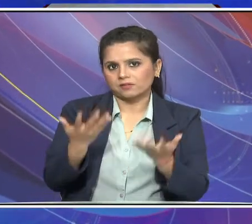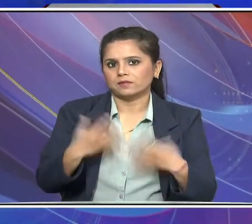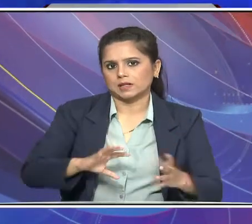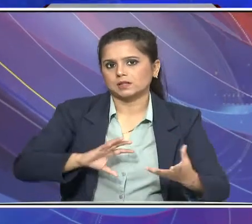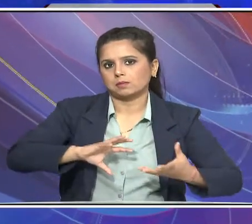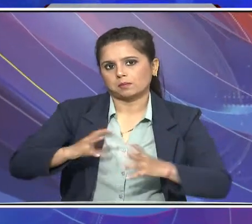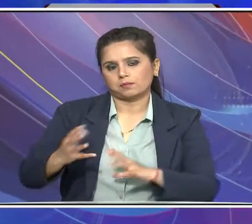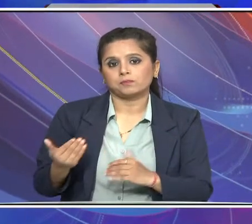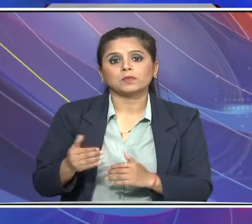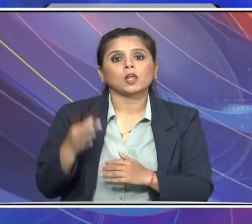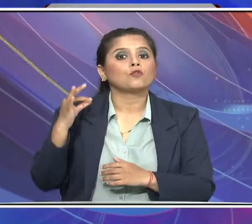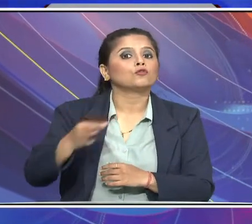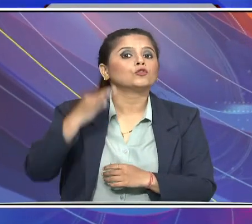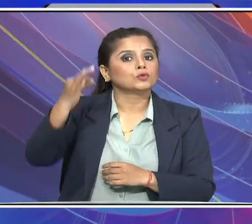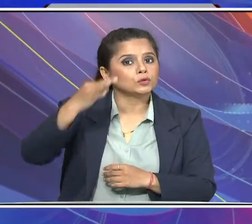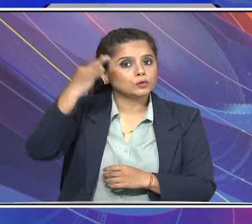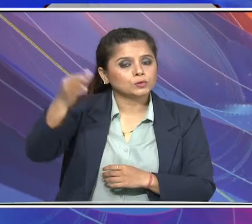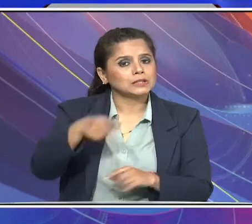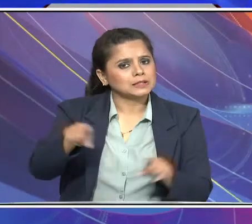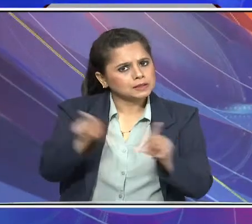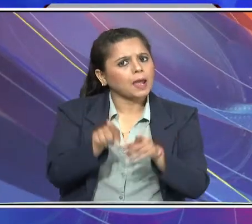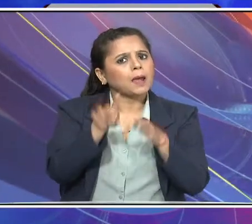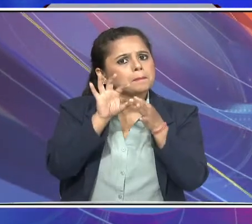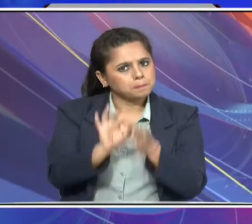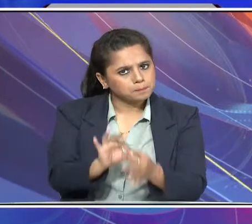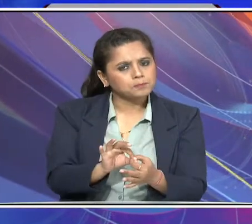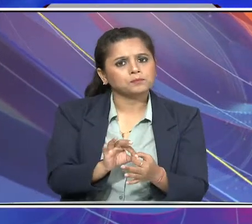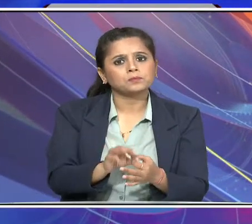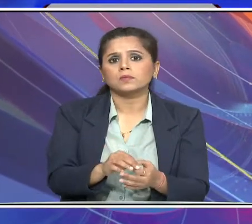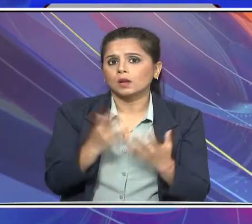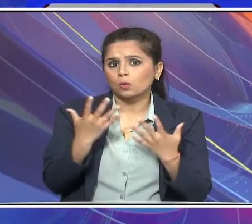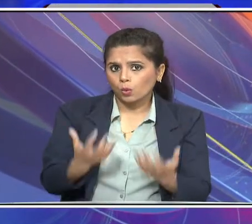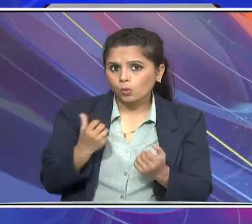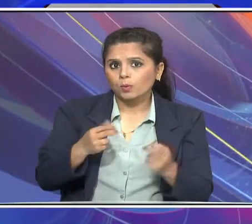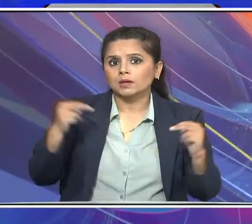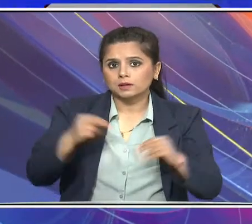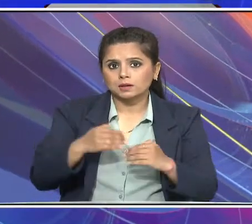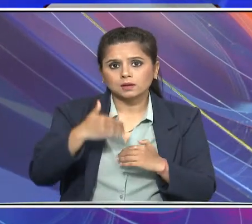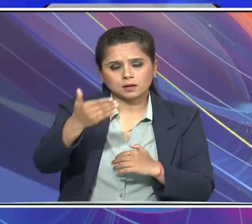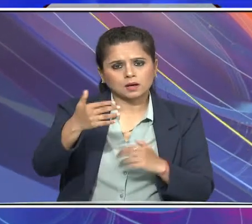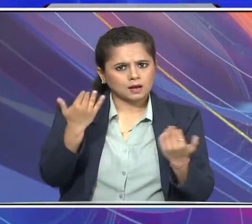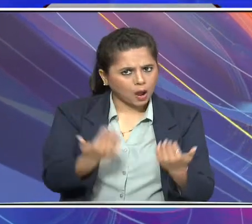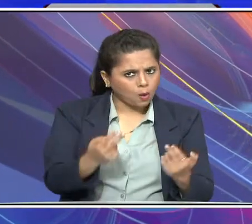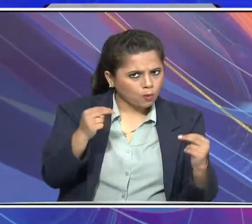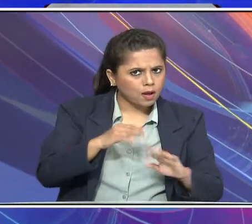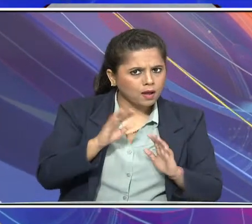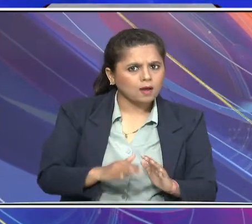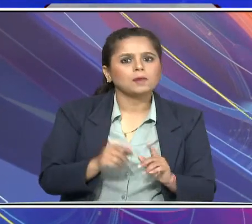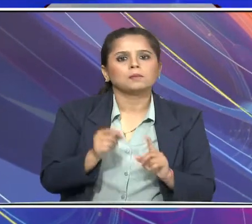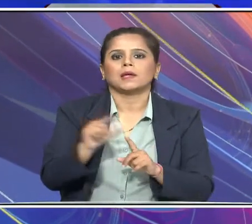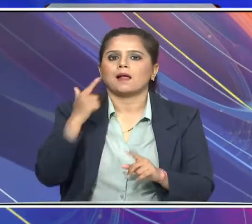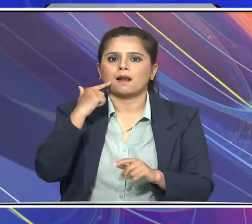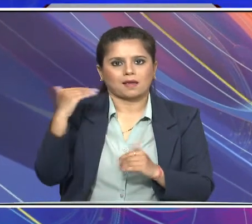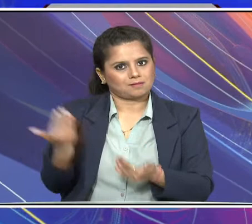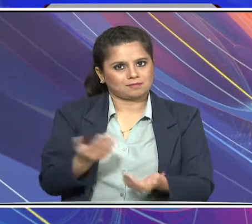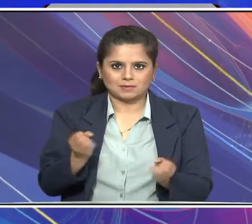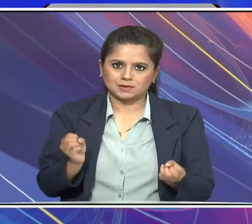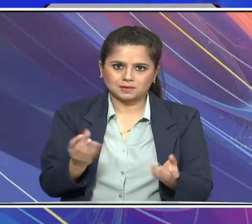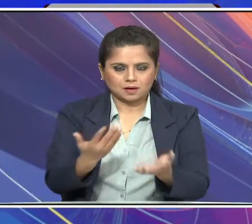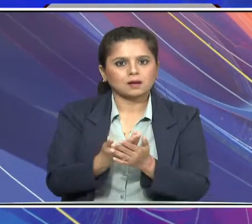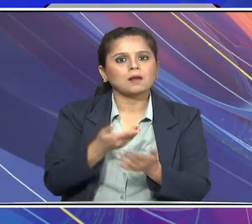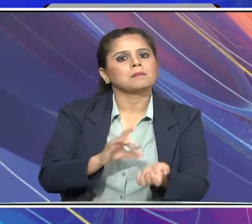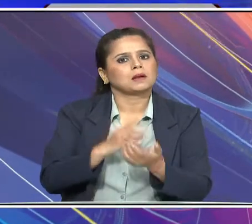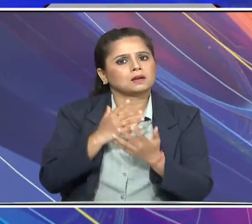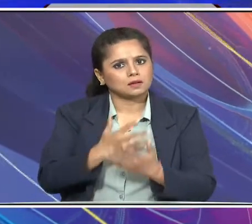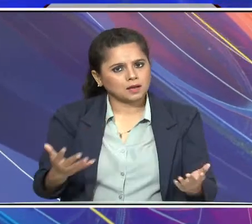भविष्य में ऐसे ही आवश्यकता होगी अभी आवश्यकता थी तो यह ले ले मेडिकल डिवाइस